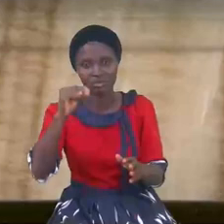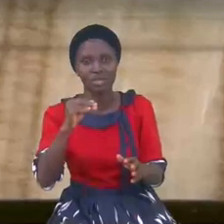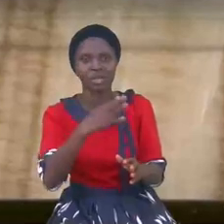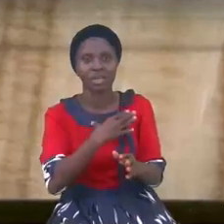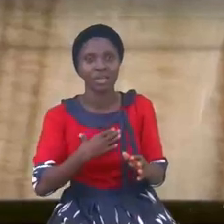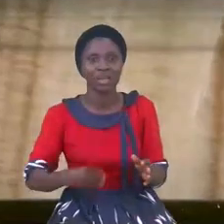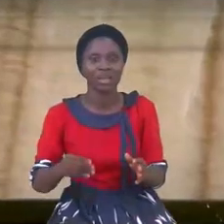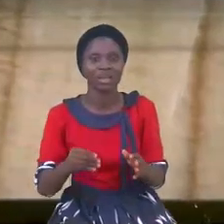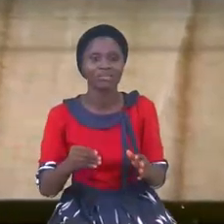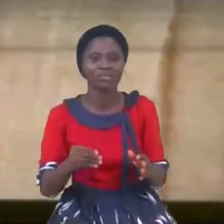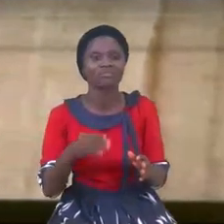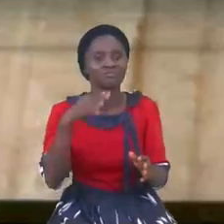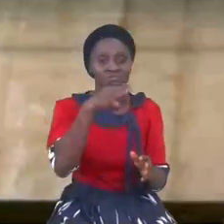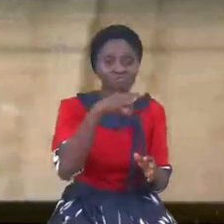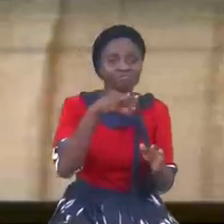Verset 15.